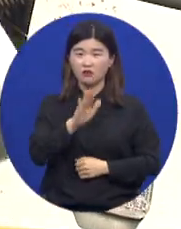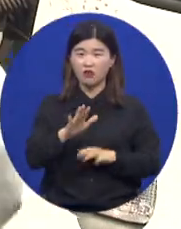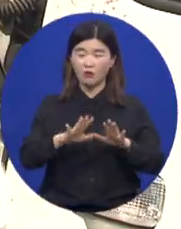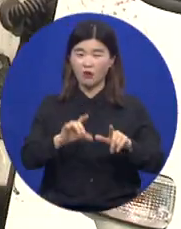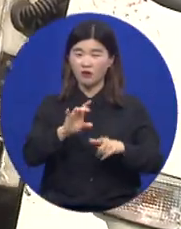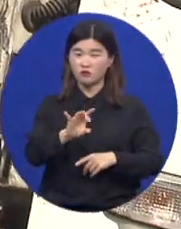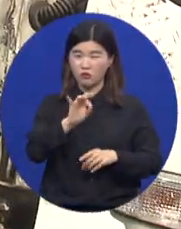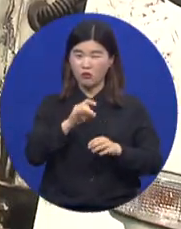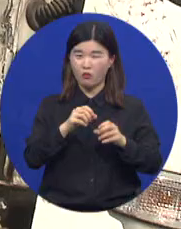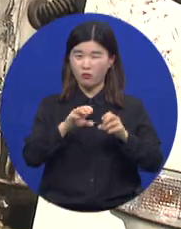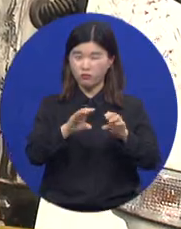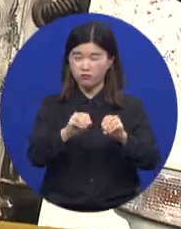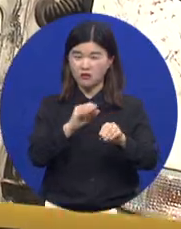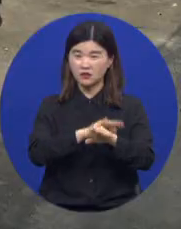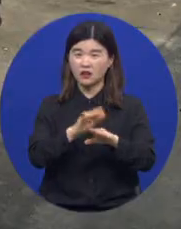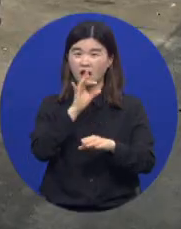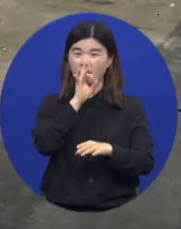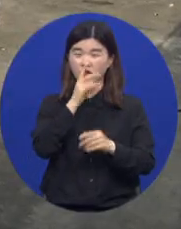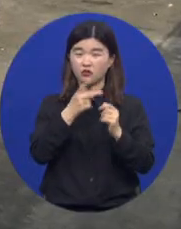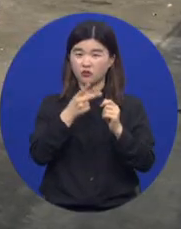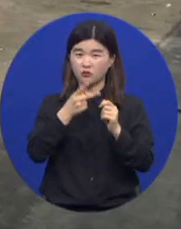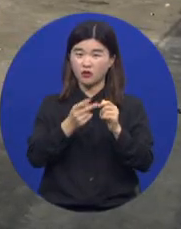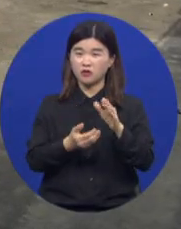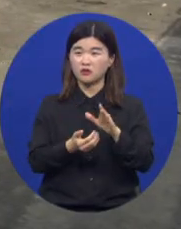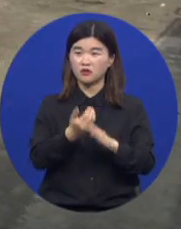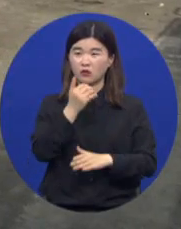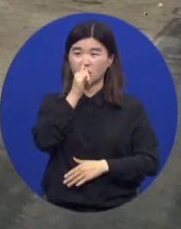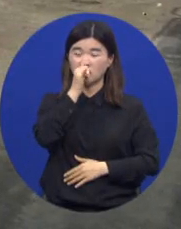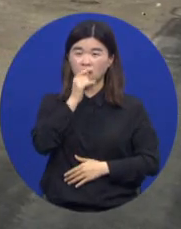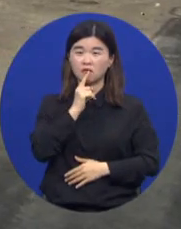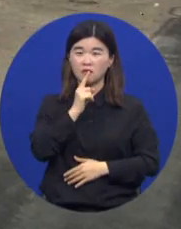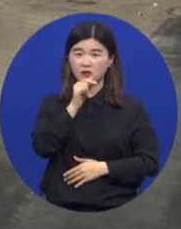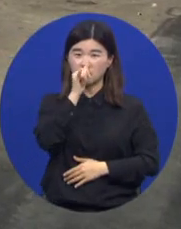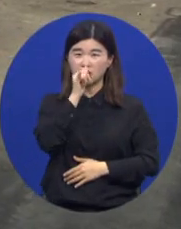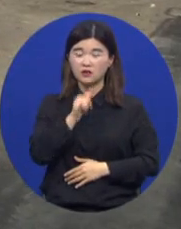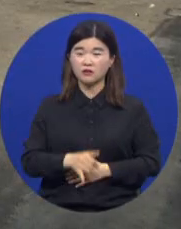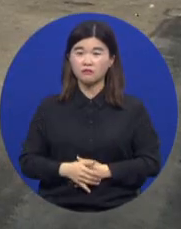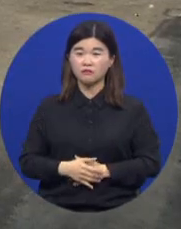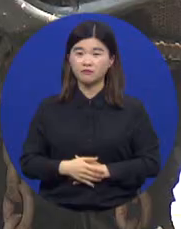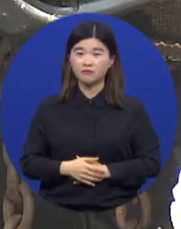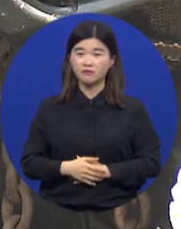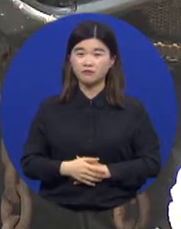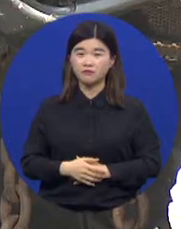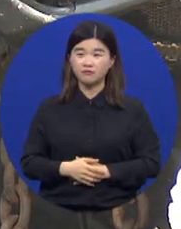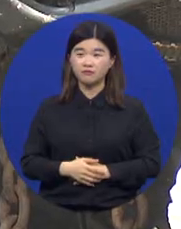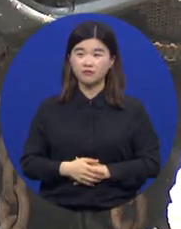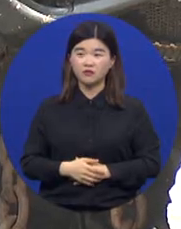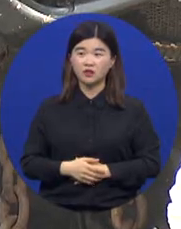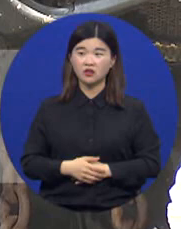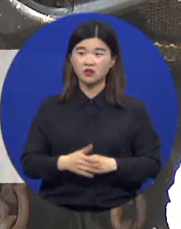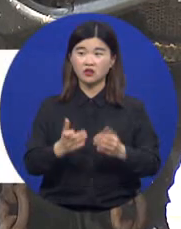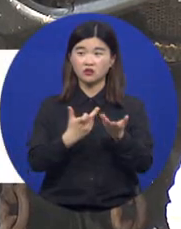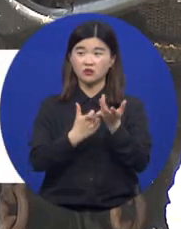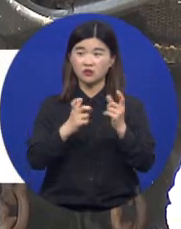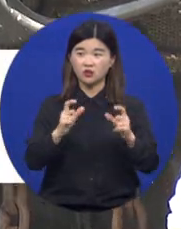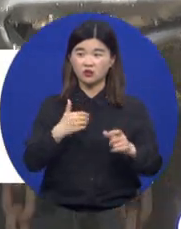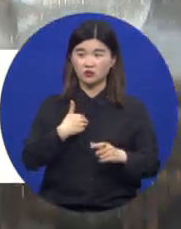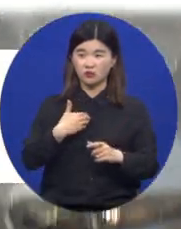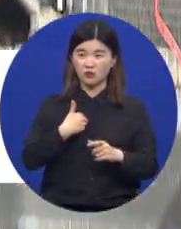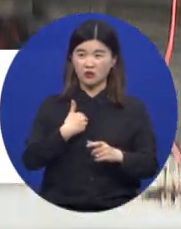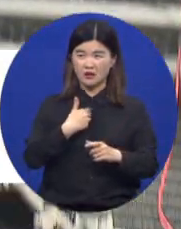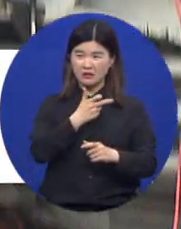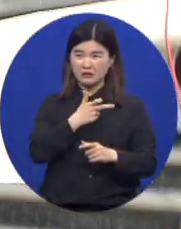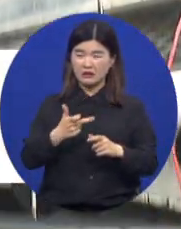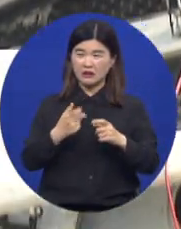초에도 브레이크가 오작동해 두 차례 사고가 났었다는 증언도 나왔습니다. 저도 크게 사고가 두 번 날